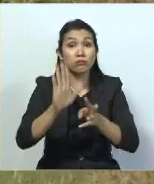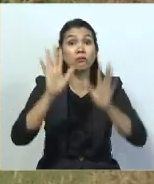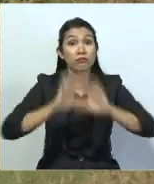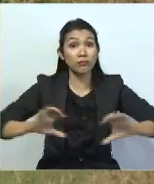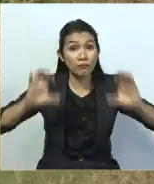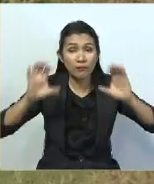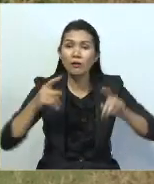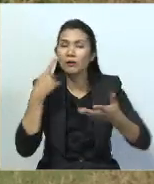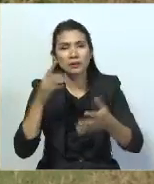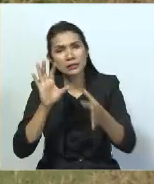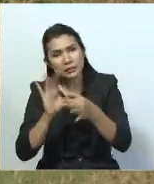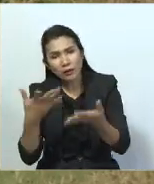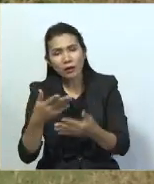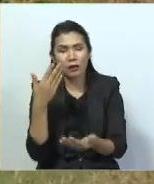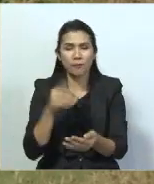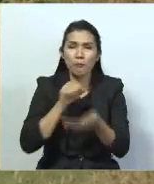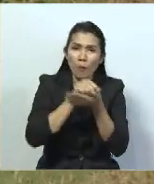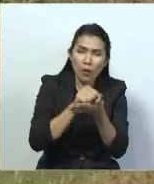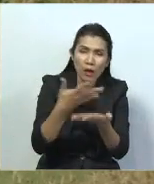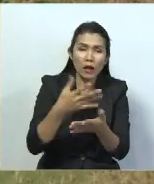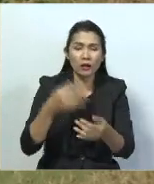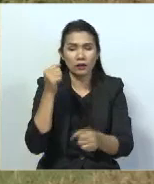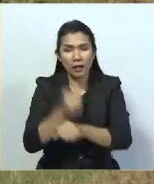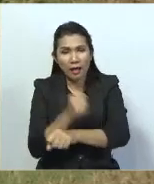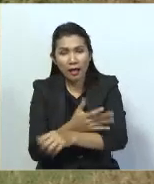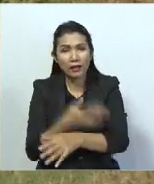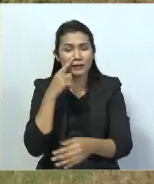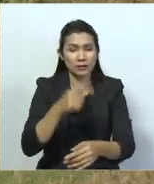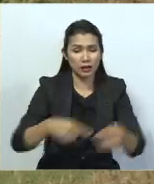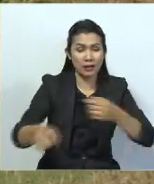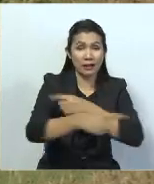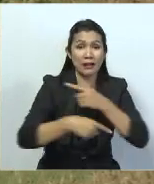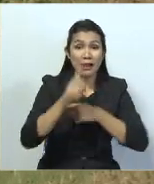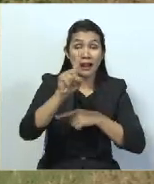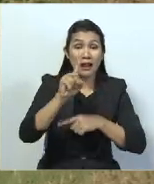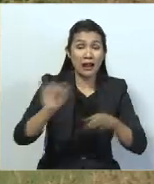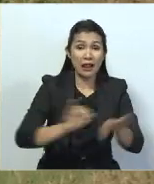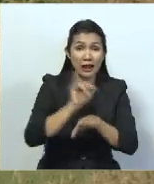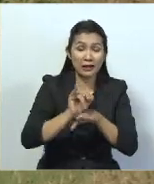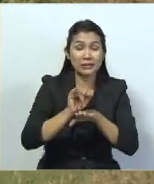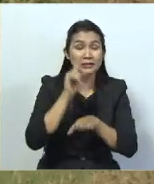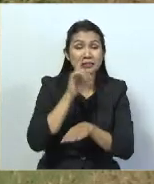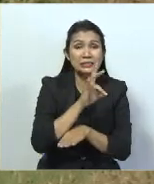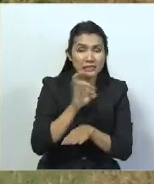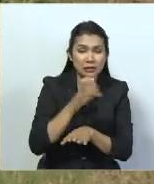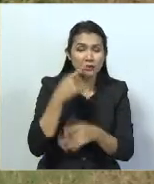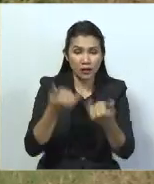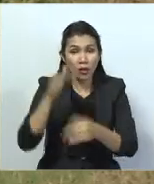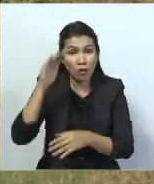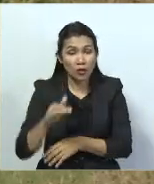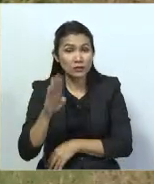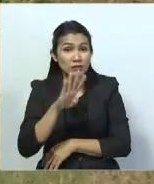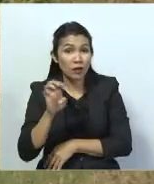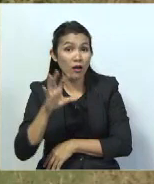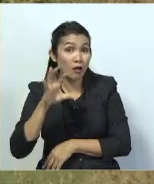ำหนดไม่ว่าจะเป็นในเรื่องของการลดค่าบริการรถเกี่ยวข้าวจาก700บาทต่อไร่ลงมาเหลือ450และ500บาทนั้น